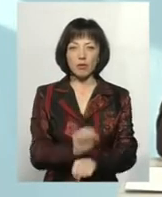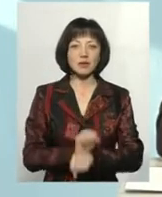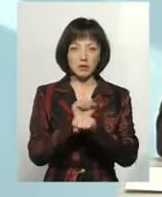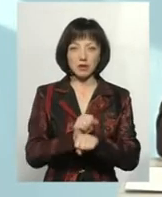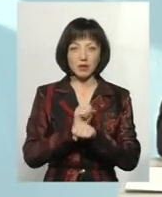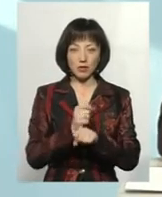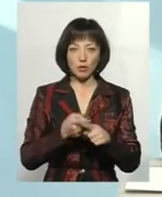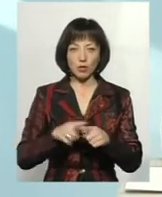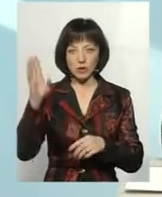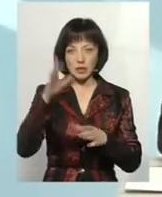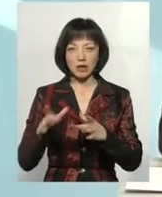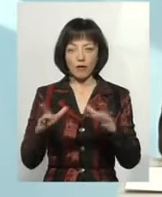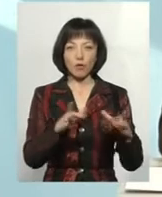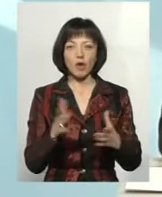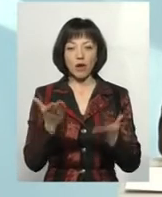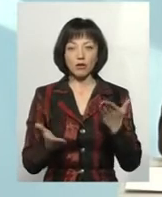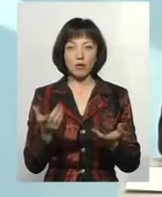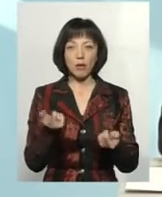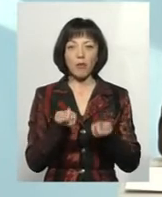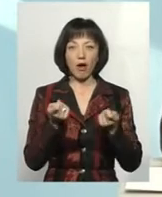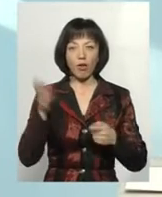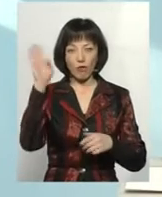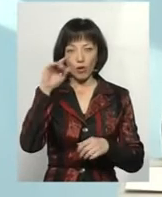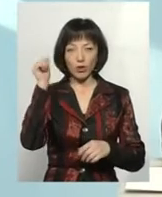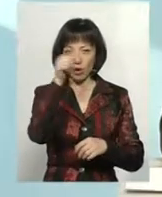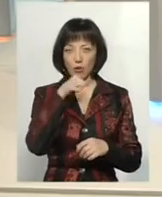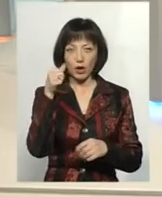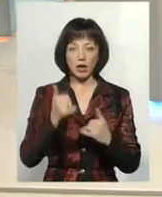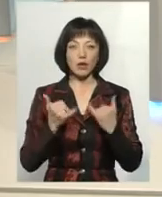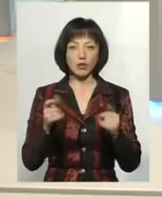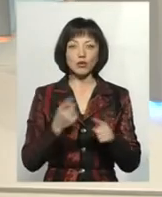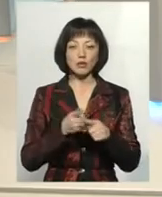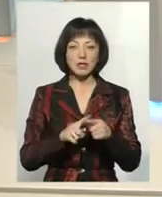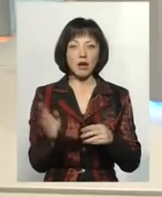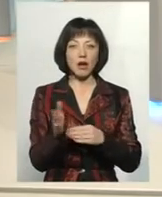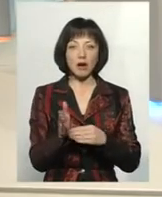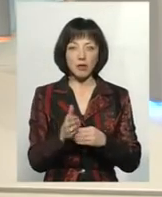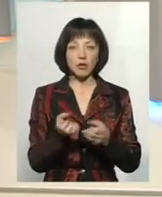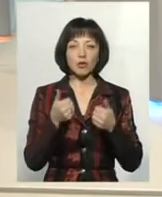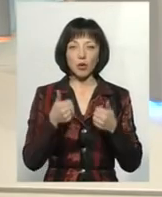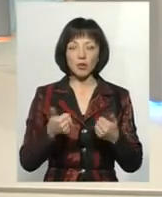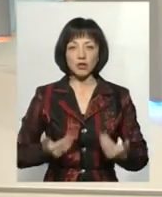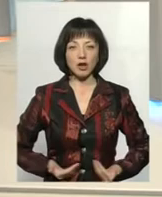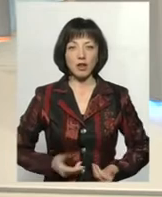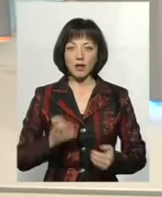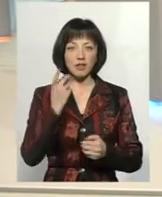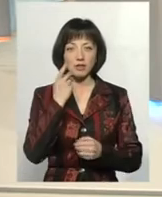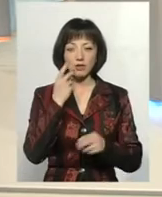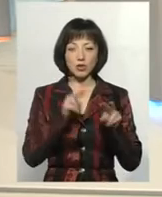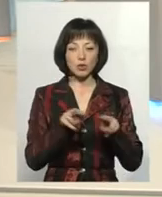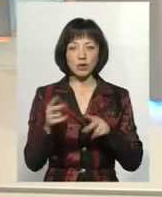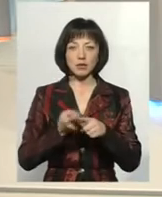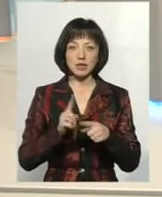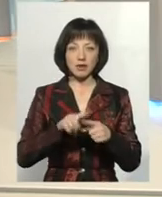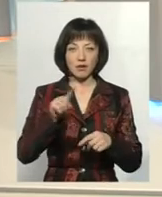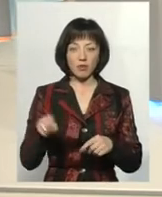в цьому ставку, і якщо маловодні роки, для того, щоб в них ця риба добре жила, вони не завжди дотримуються цих вимог.